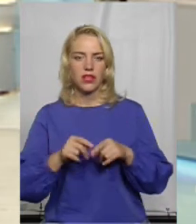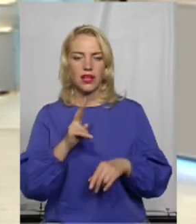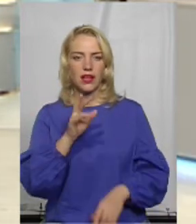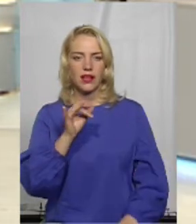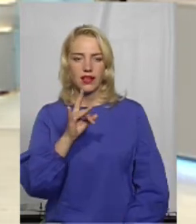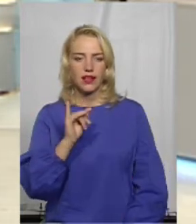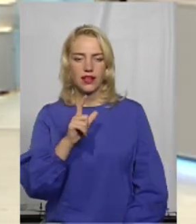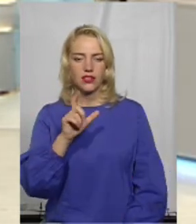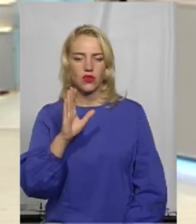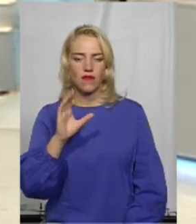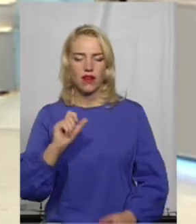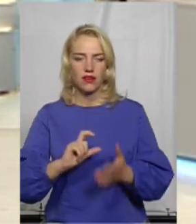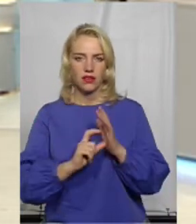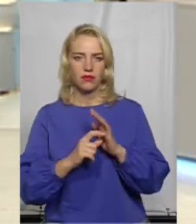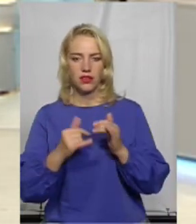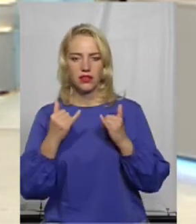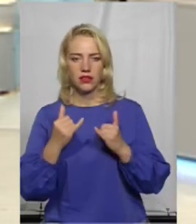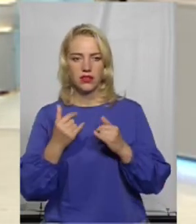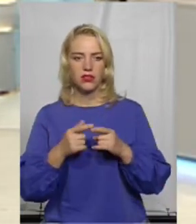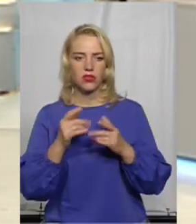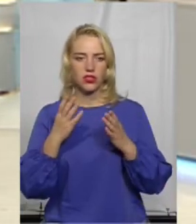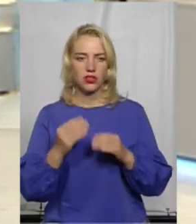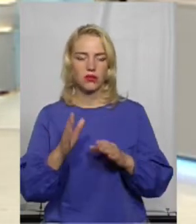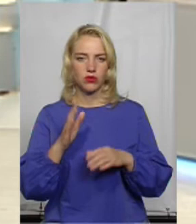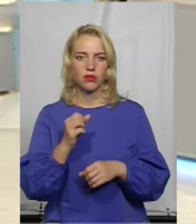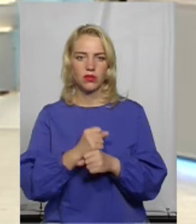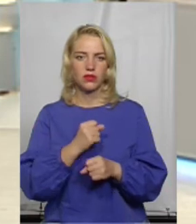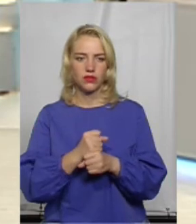кризова кімната, в крайньому разі, на сьогоднішній день, вона буде